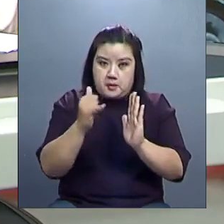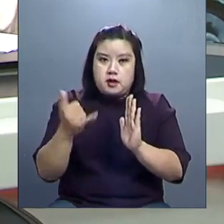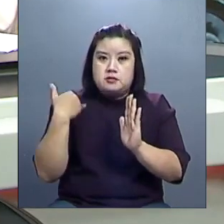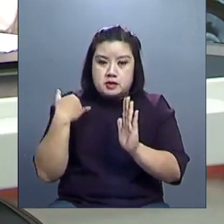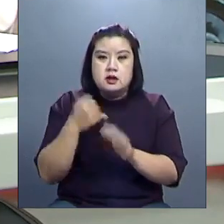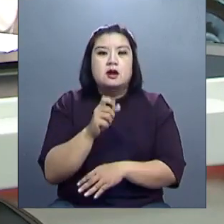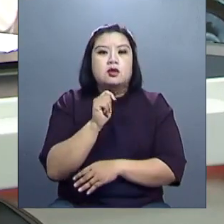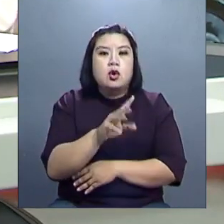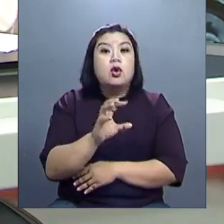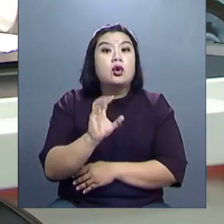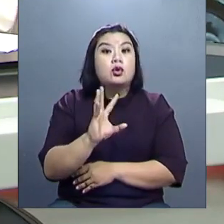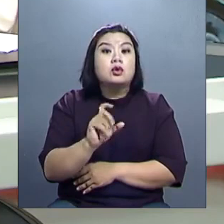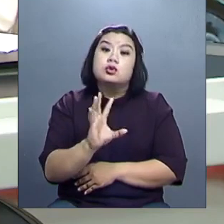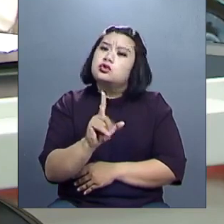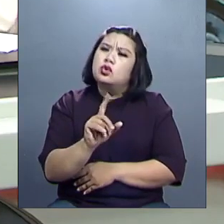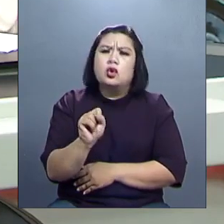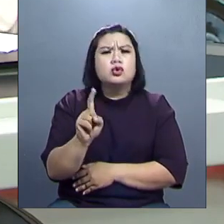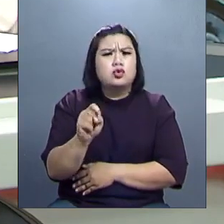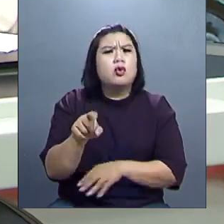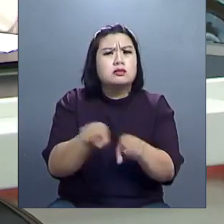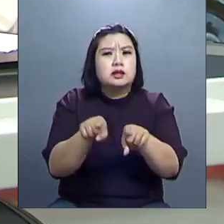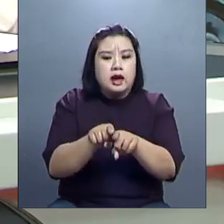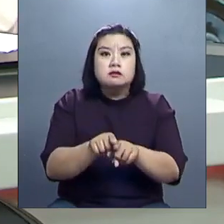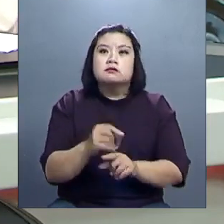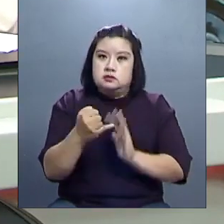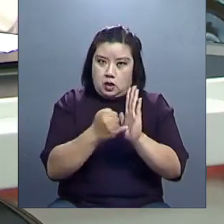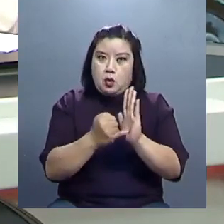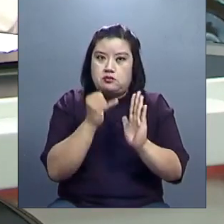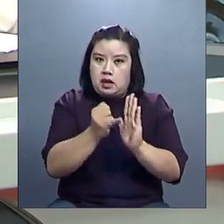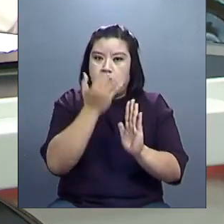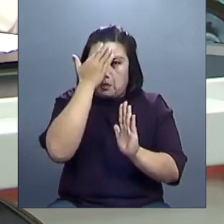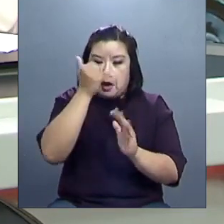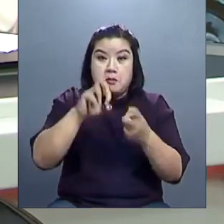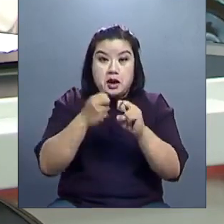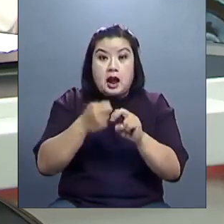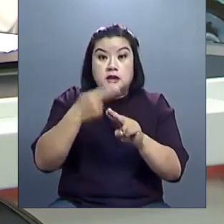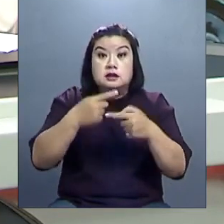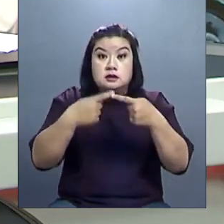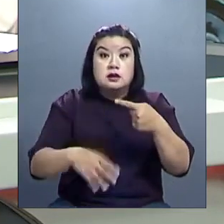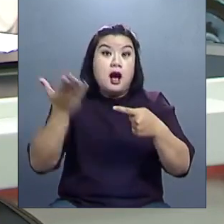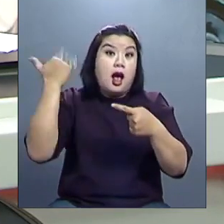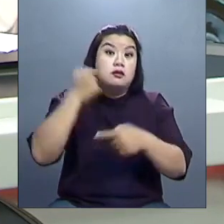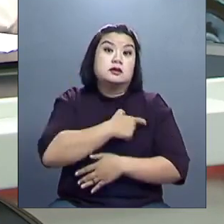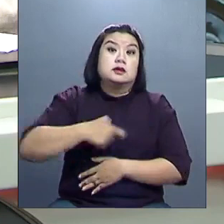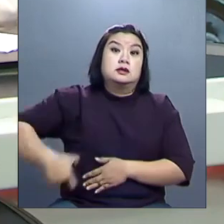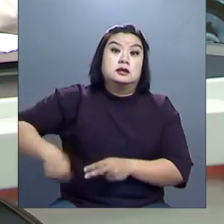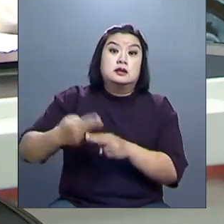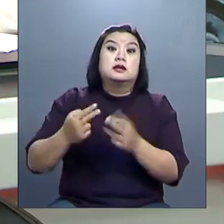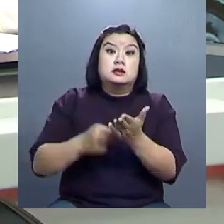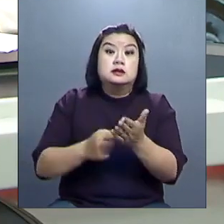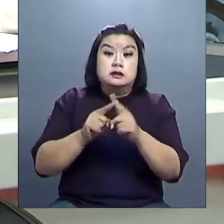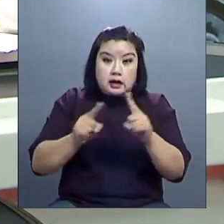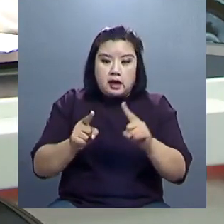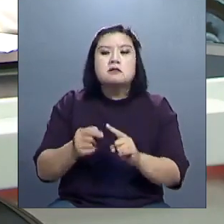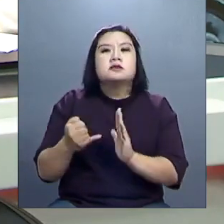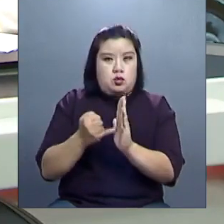ยที่ยังคงลงพื้นที่แม้ว่าจะมีปัญหาในเรื่องของการส่งชื่อนายกรัฐมนตรีในบัญชีของพรรคก็ตามค่ะ ค่ะทางด้านของพรรคพลังประชารัฐนะ